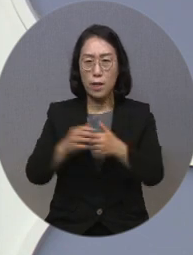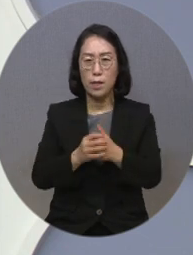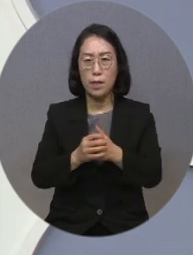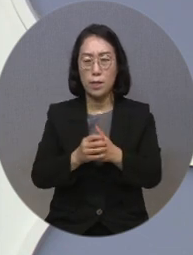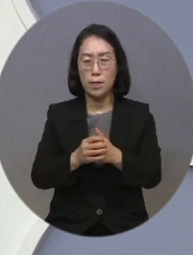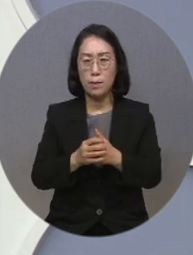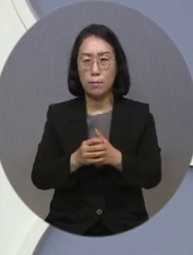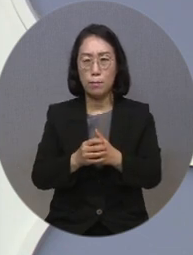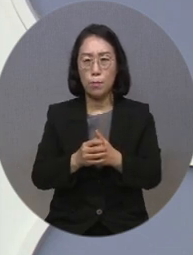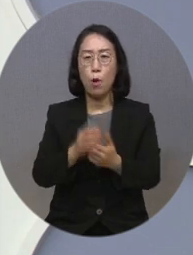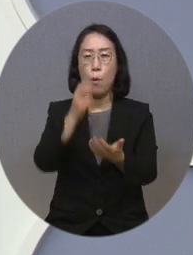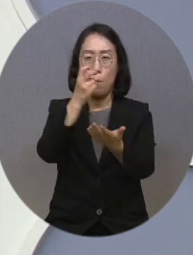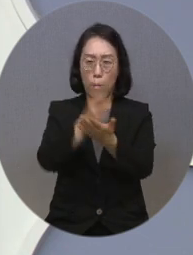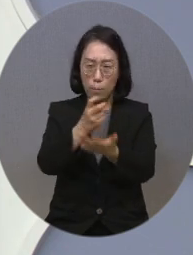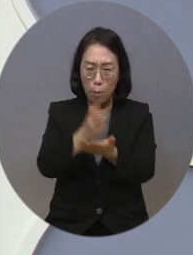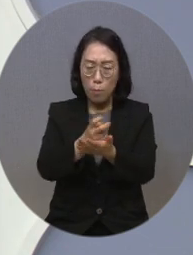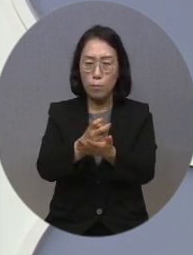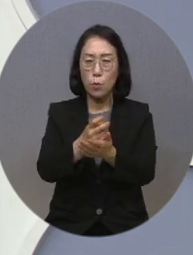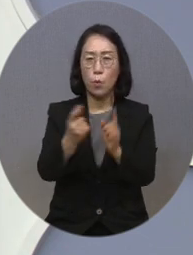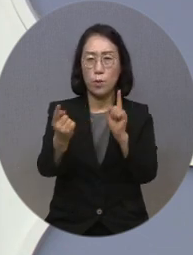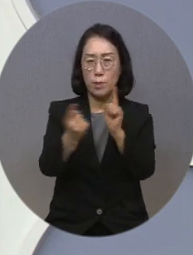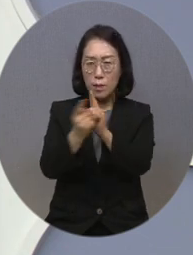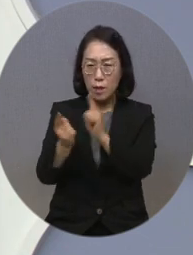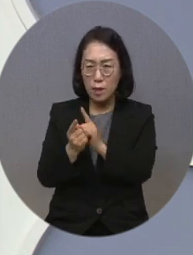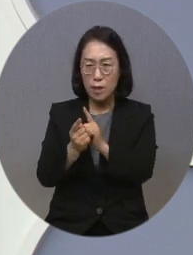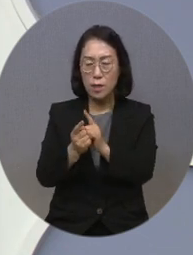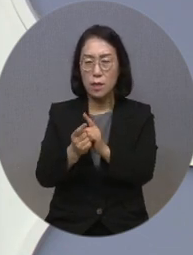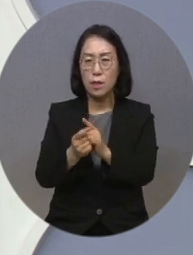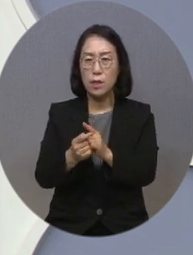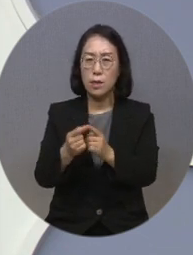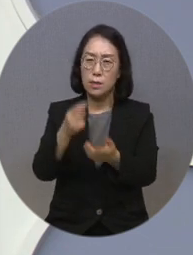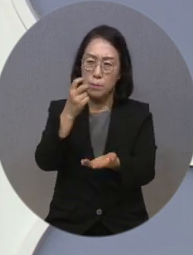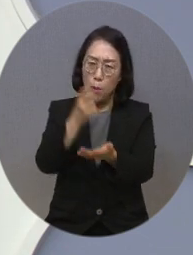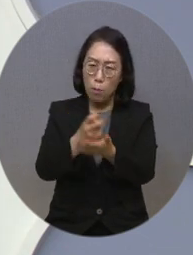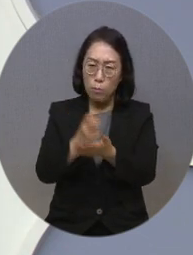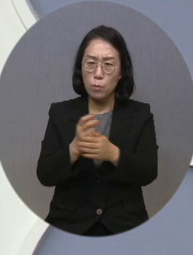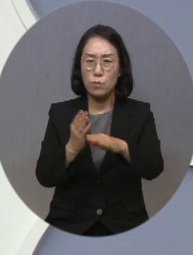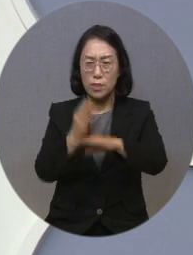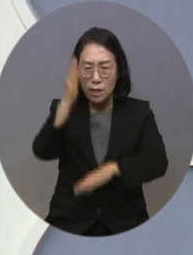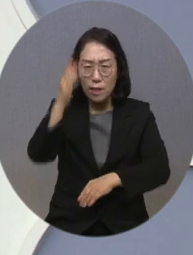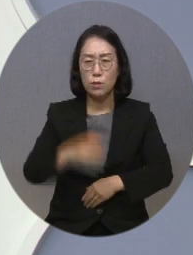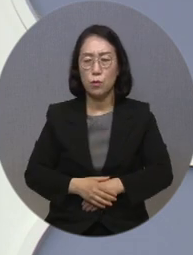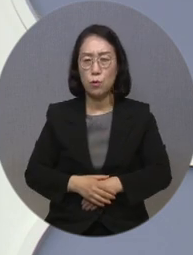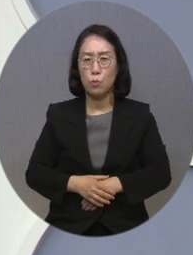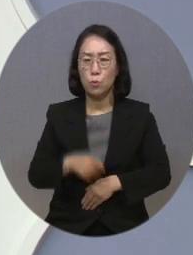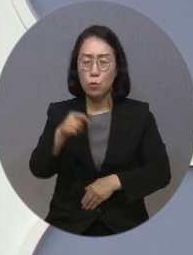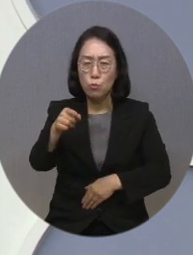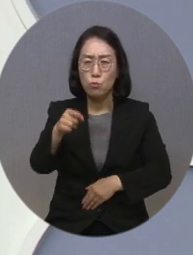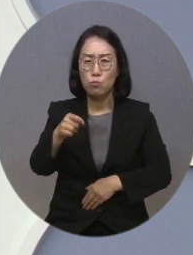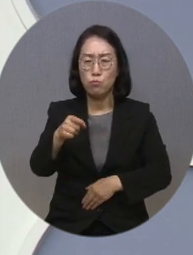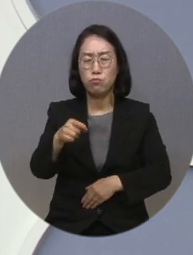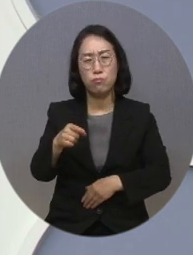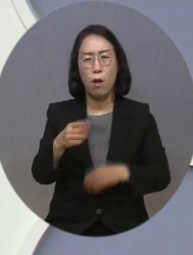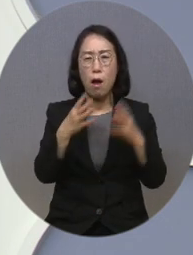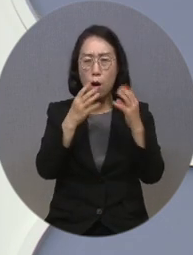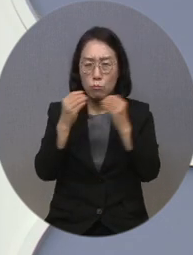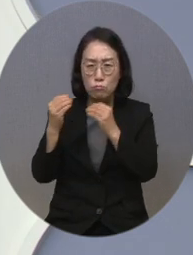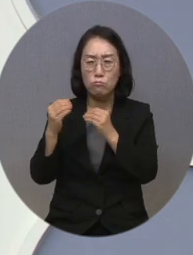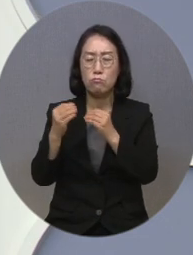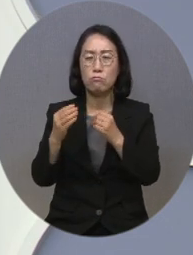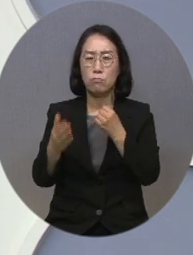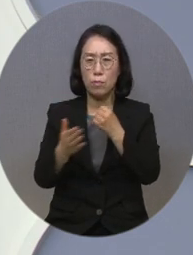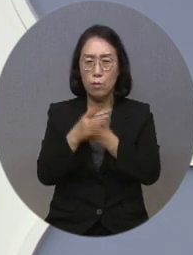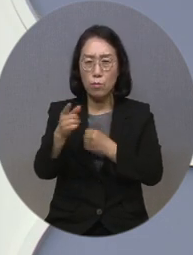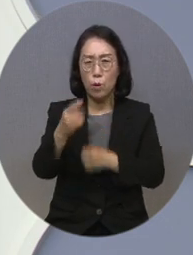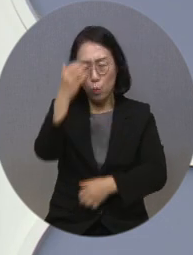문제 여기에 대한 불만이 엄청 큰 거를 느끼고 있습니다. 예. 그래서 우선 그 대책으로는 제가 생각하고 있는